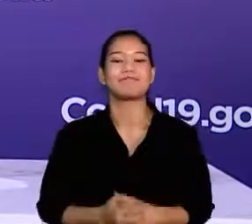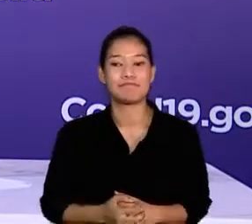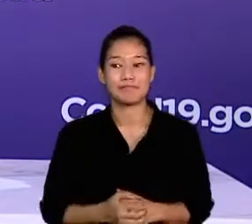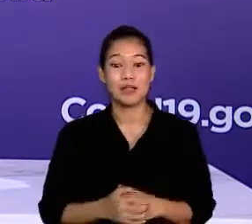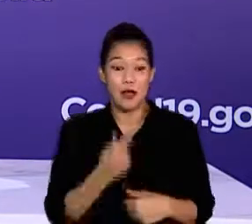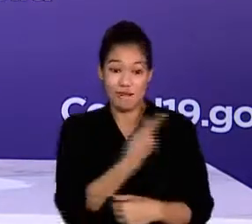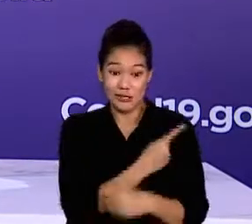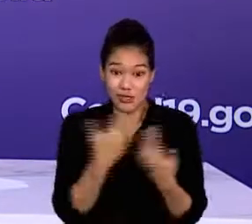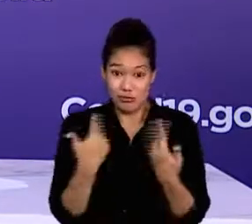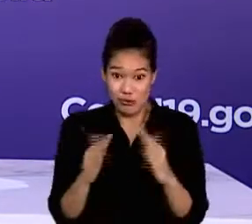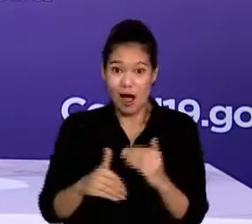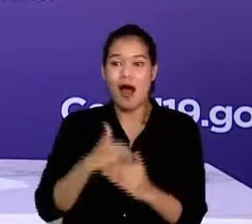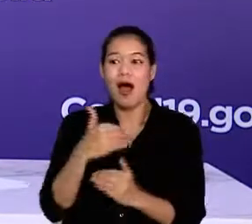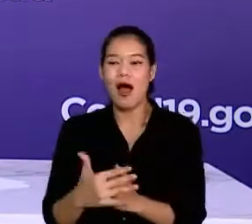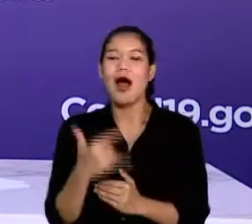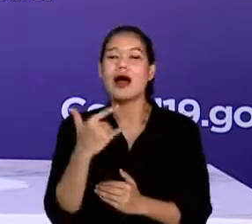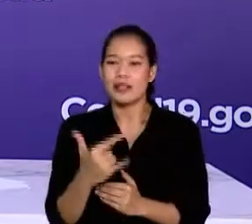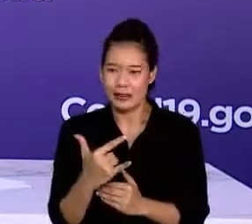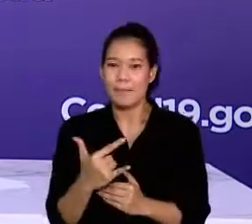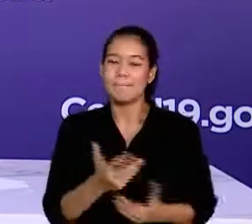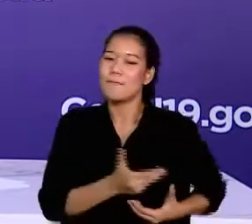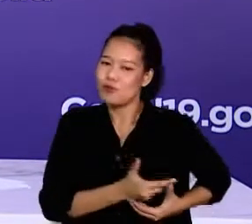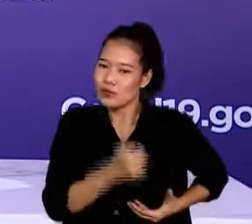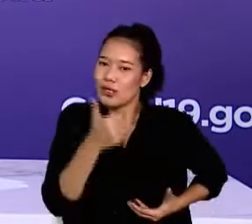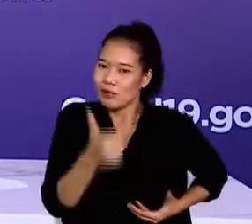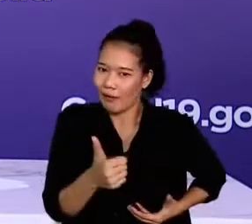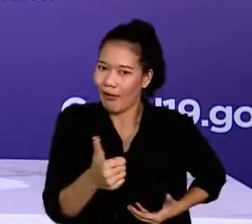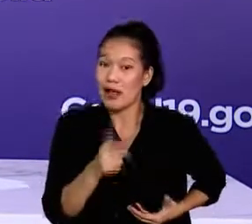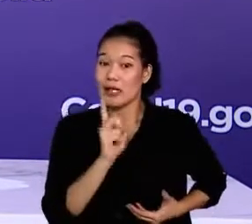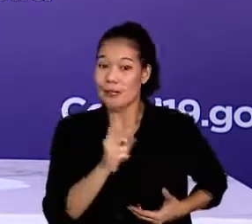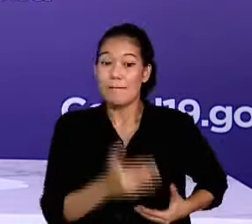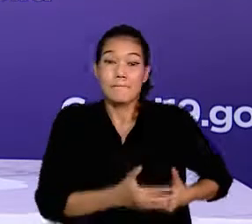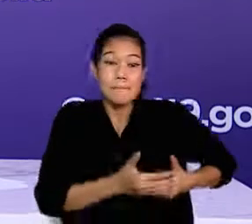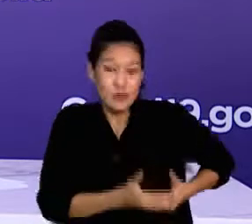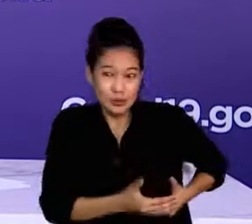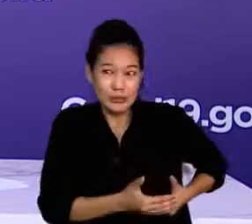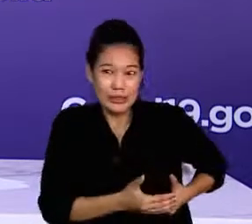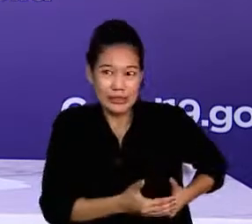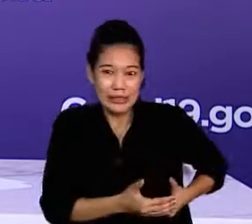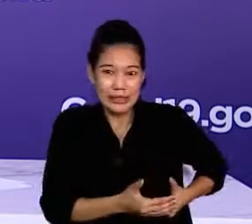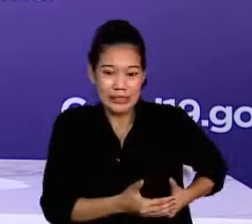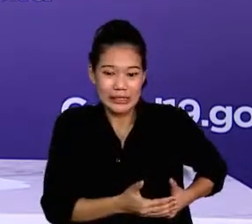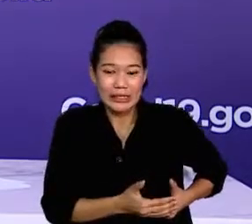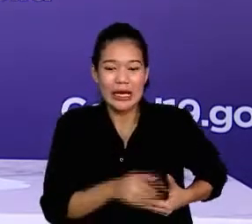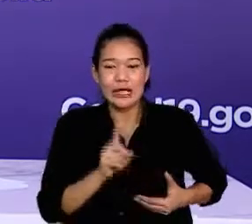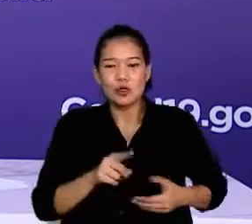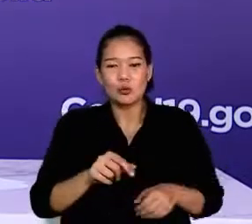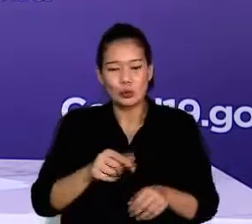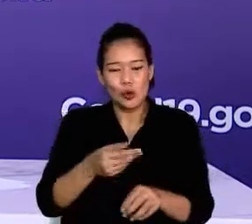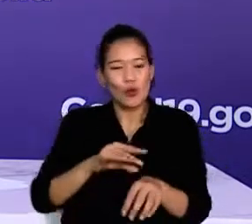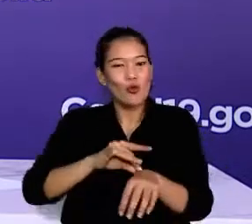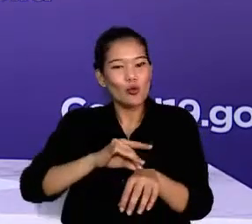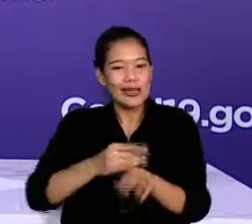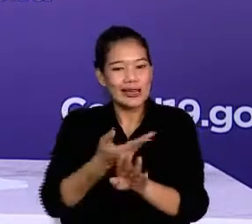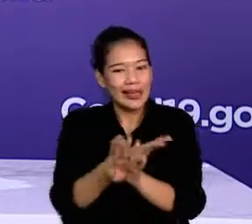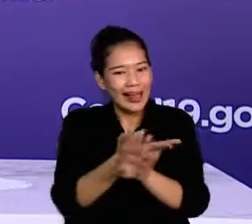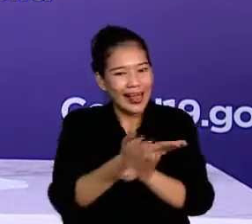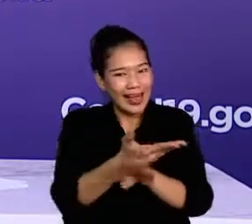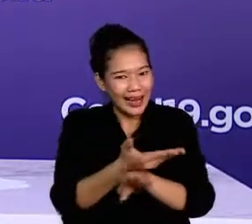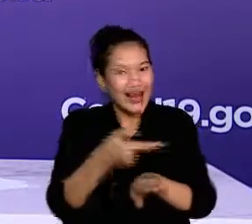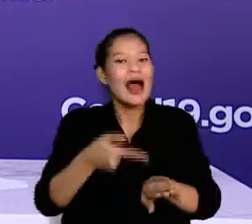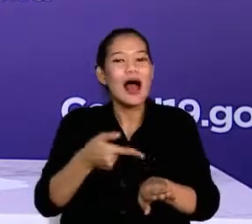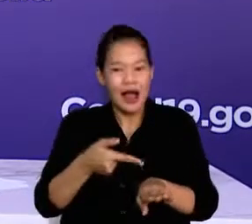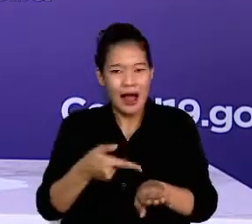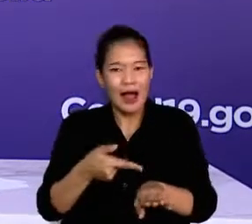setelah vaksin tetap aman untuk menyusui karena menyusui dan kontak kulit ke kulit dapat mengurangi resiko